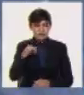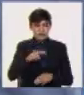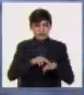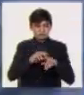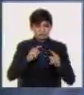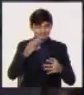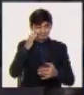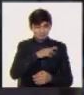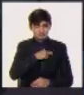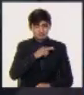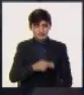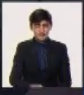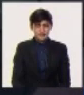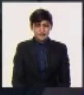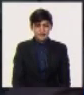полиции.